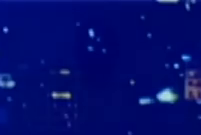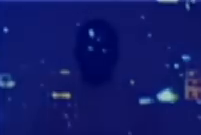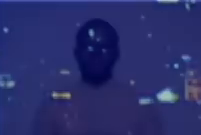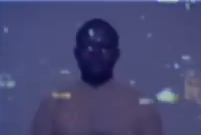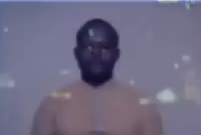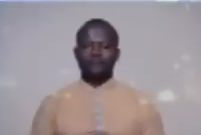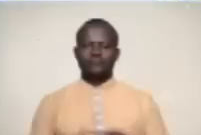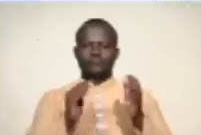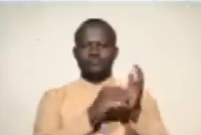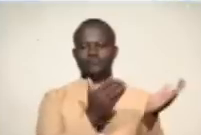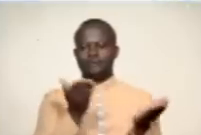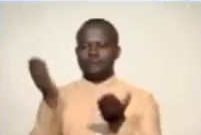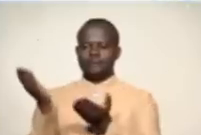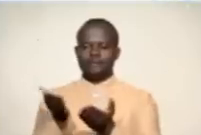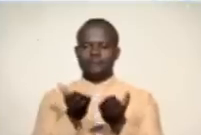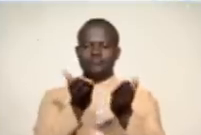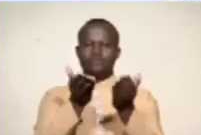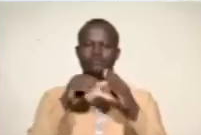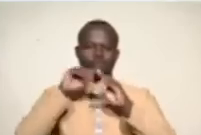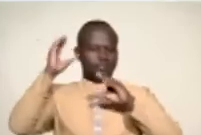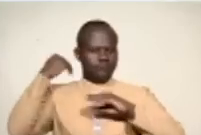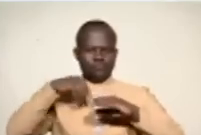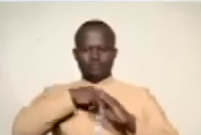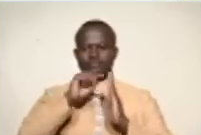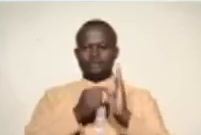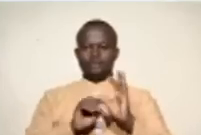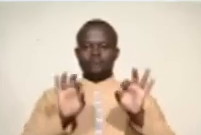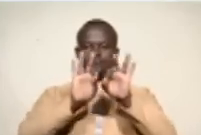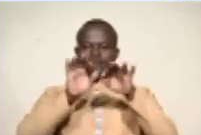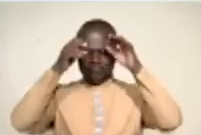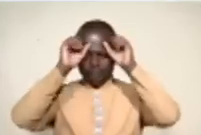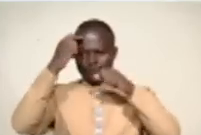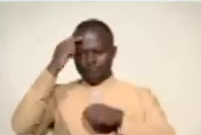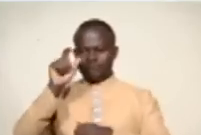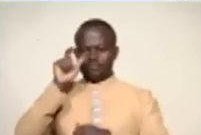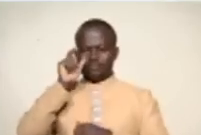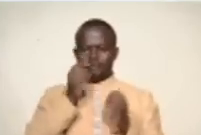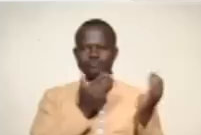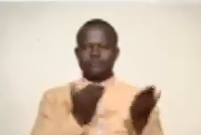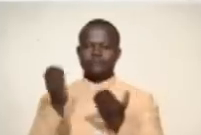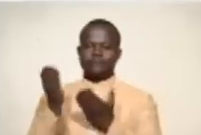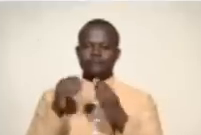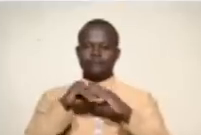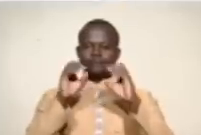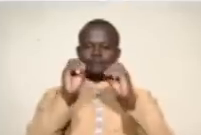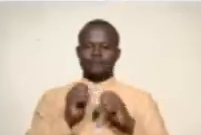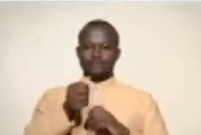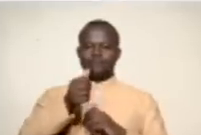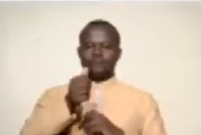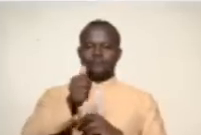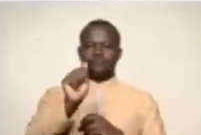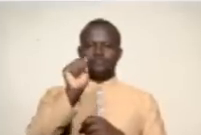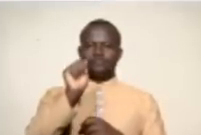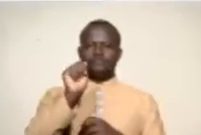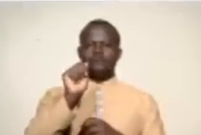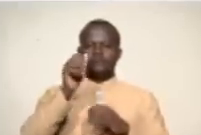Tugatongere tubahe ikaze muri aya makuru nari mbikomeje mu ngingo z'ingenzi Perezida wa Repubulika Paul Kagame yakiriye muri village Urugwiro mugenzi